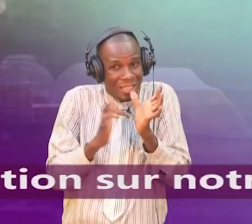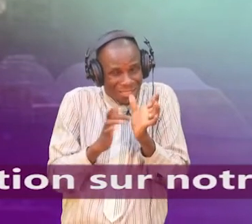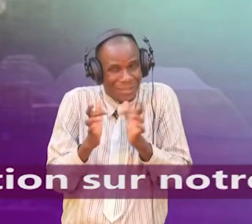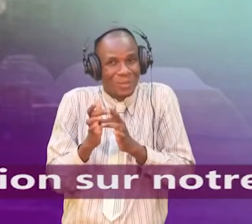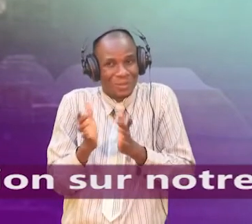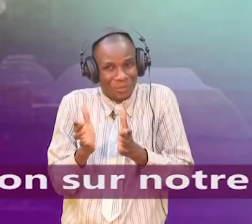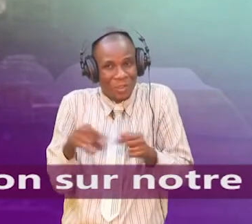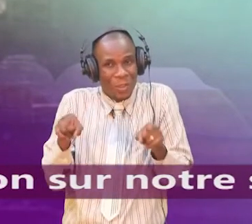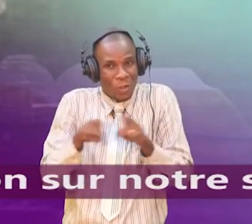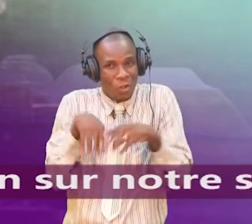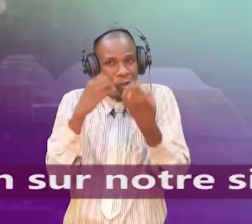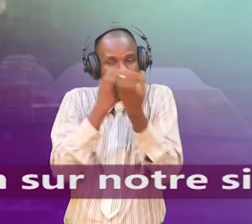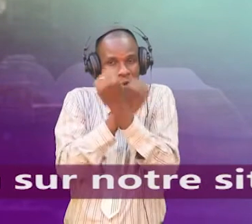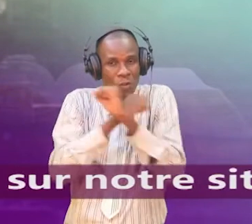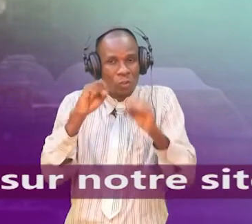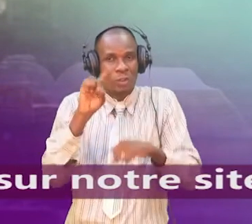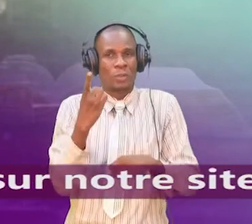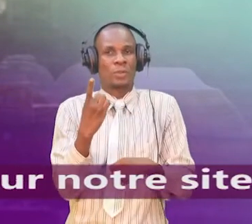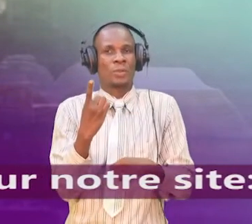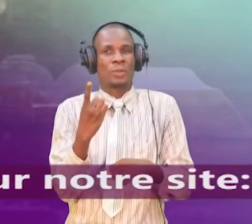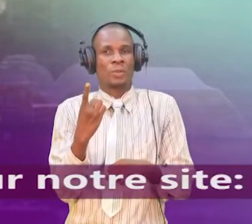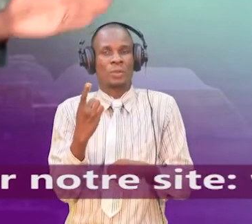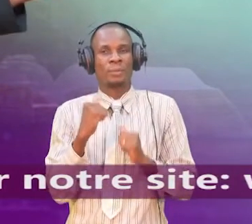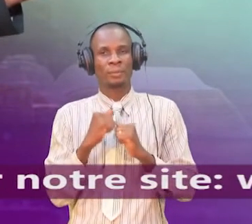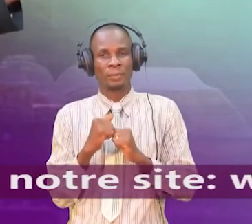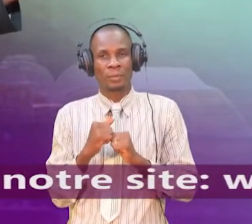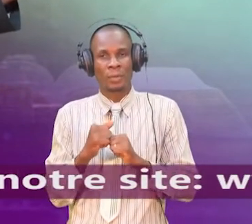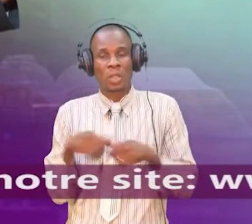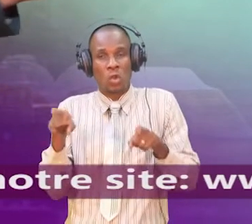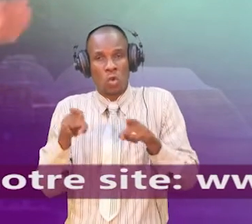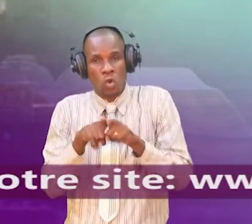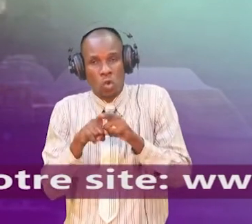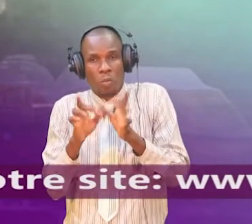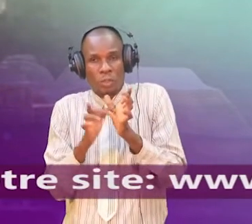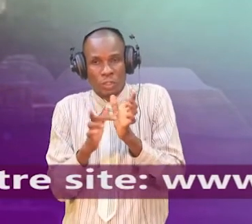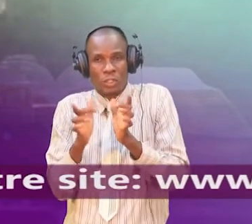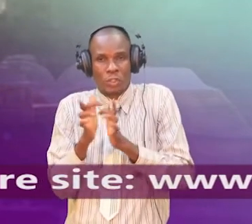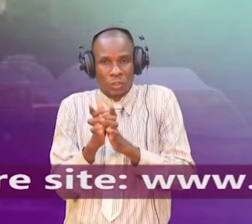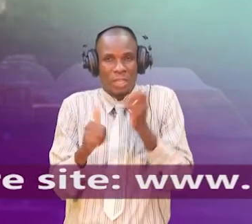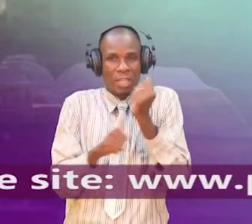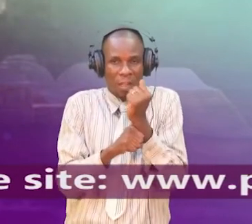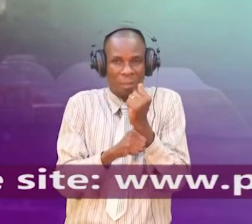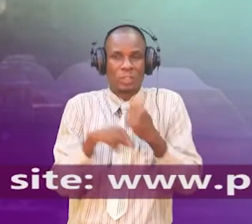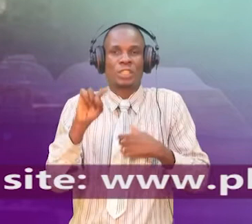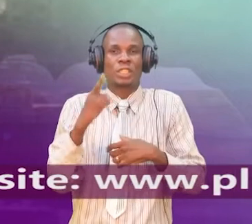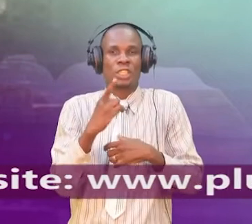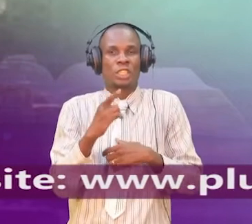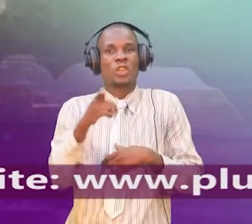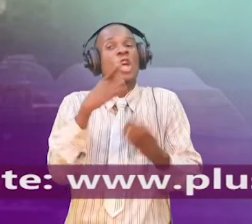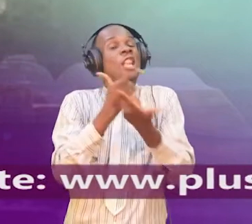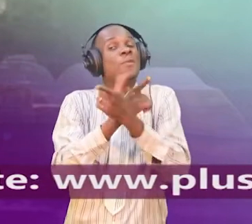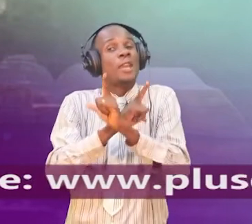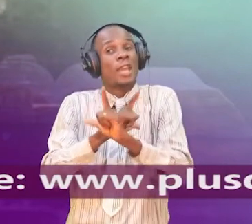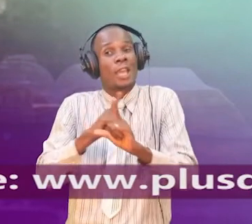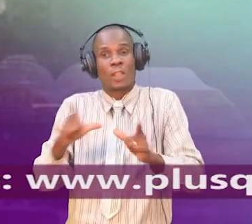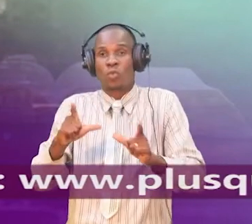Mpe azali kopesa biso lobiko oyo na ofele. Baninga na ngai ya talo, boni na pokwa lelo bolingi koya